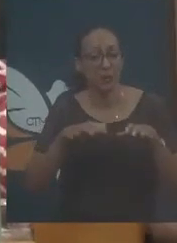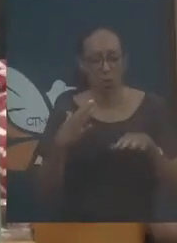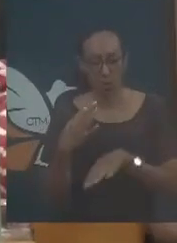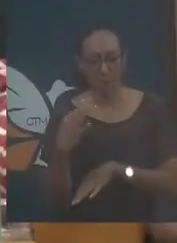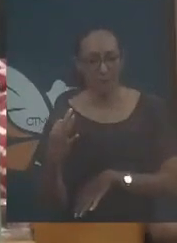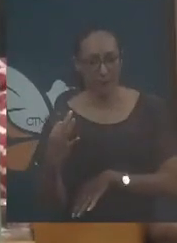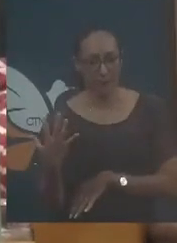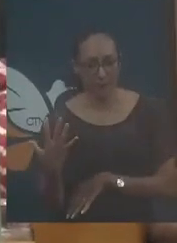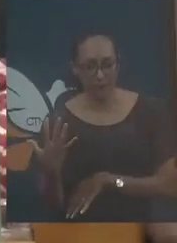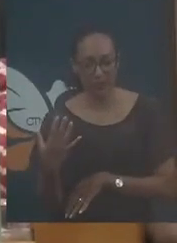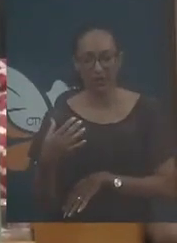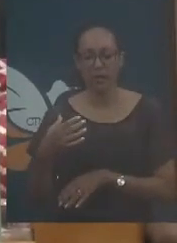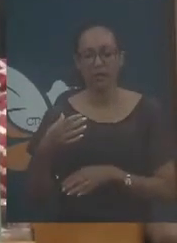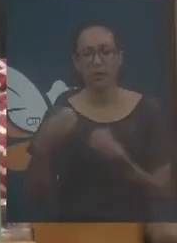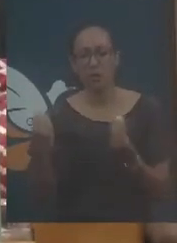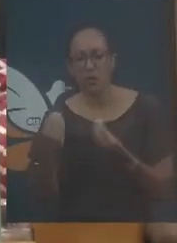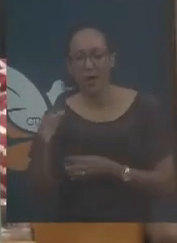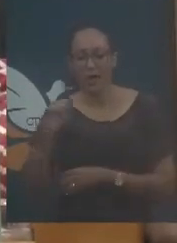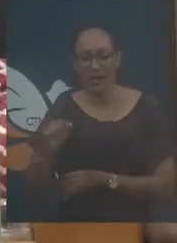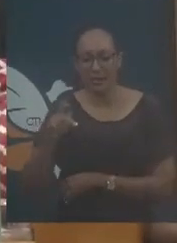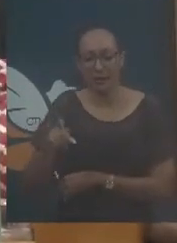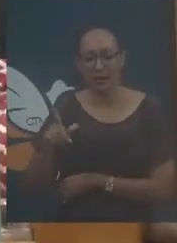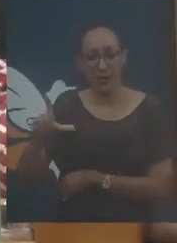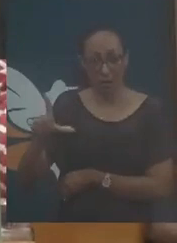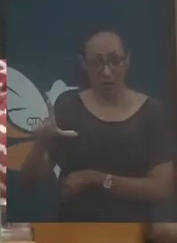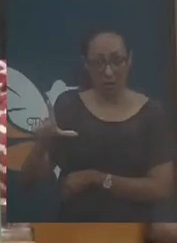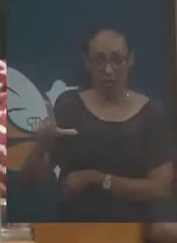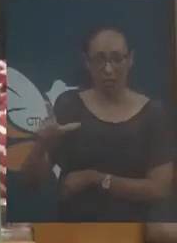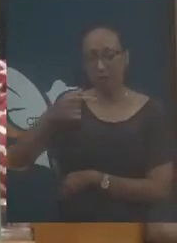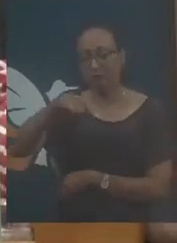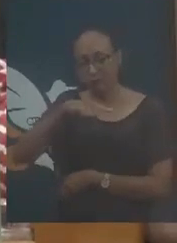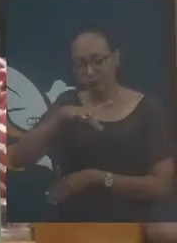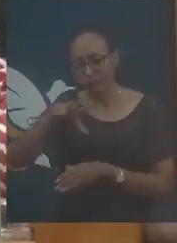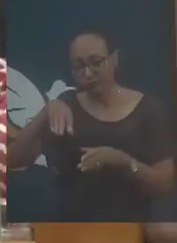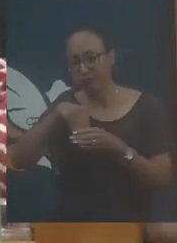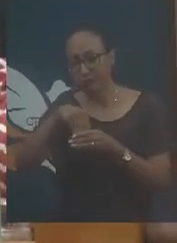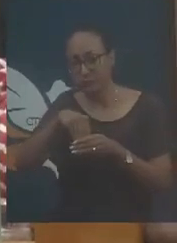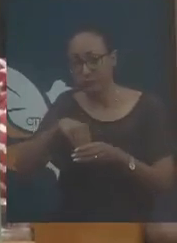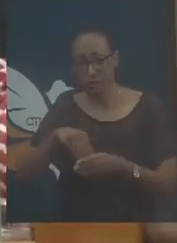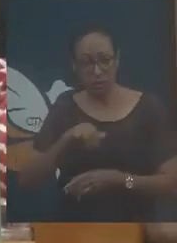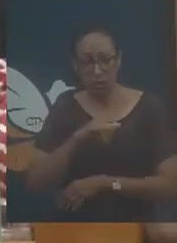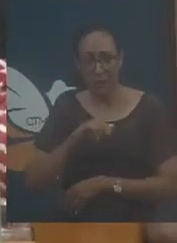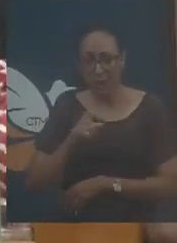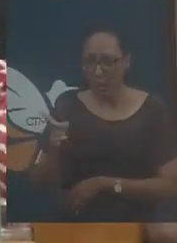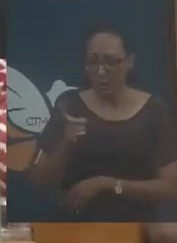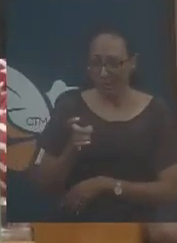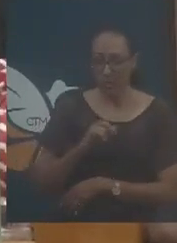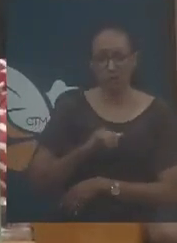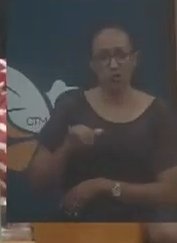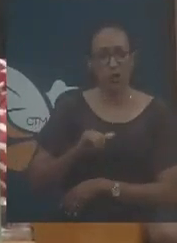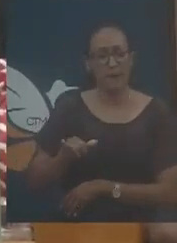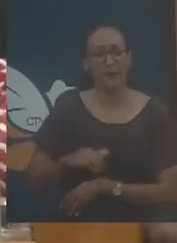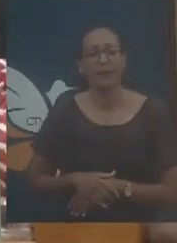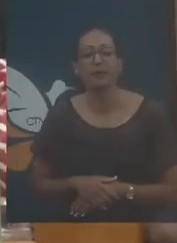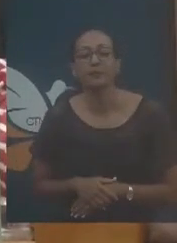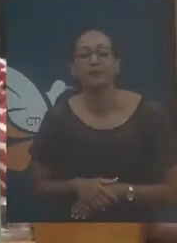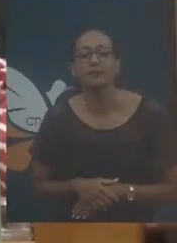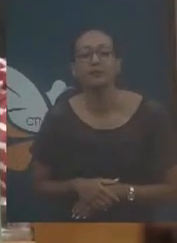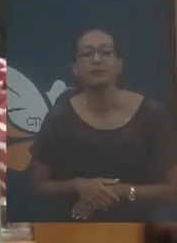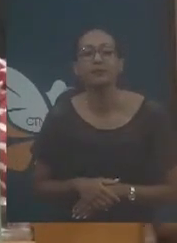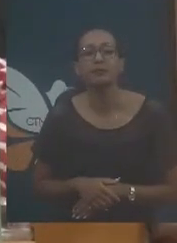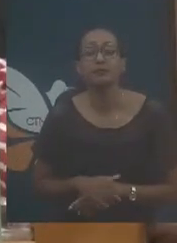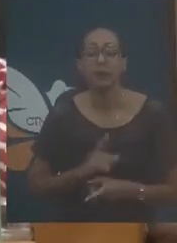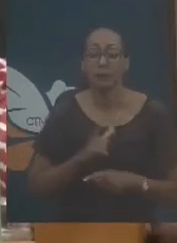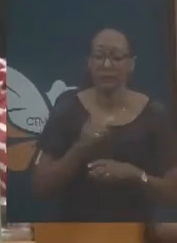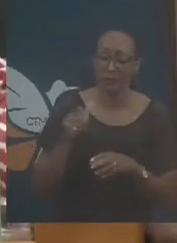dans la SPL dans lequel vous l'externalisez. Je n'ai jamais été convoqué jusqu'à présent. Voilà. Il faut conclure. Et j'essaie